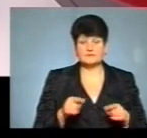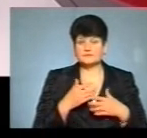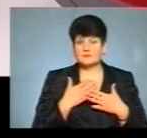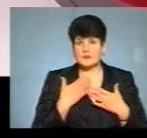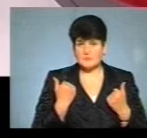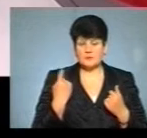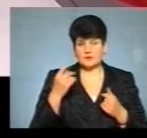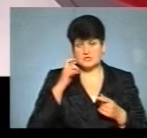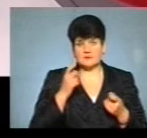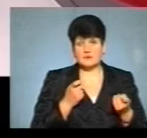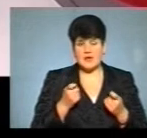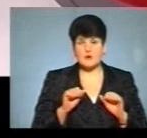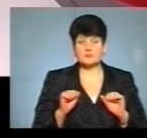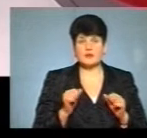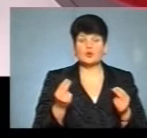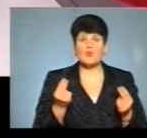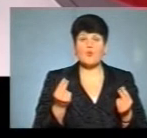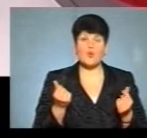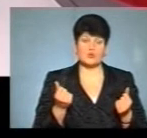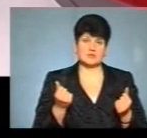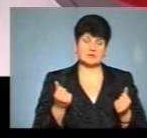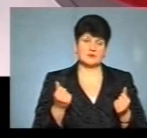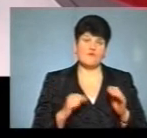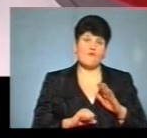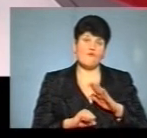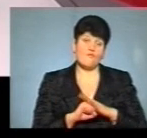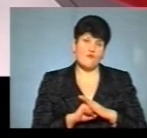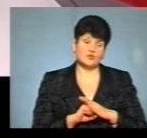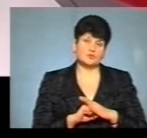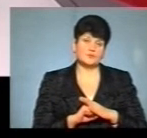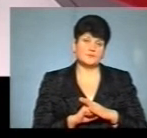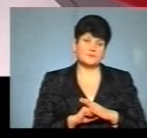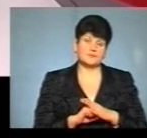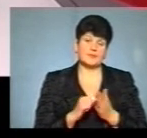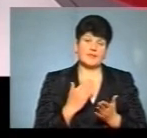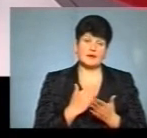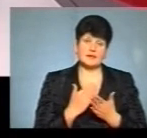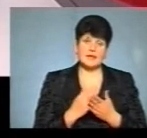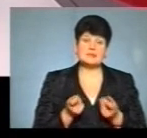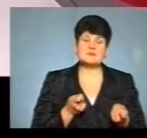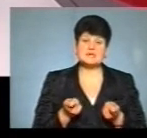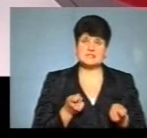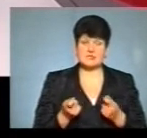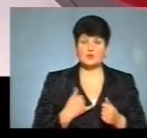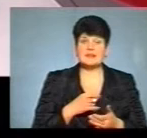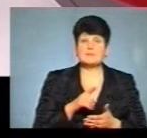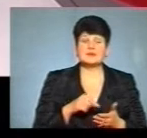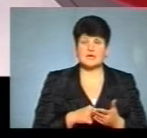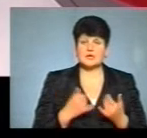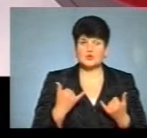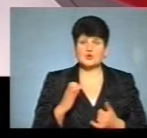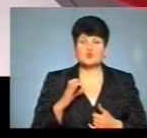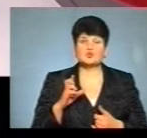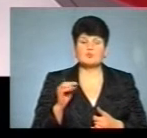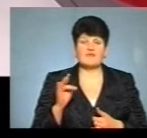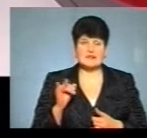адміністрацією. А розпорядником коштів фонду дорожнього, який утворений, якраз її адміністрація. Тобто в мене є питання, сьогодні субвенція,